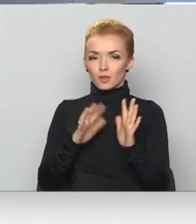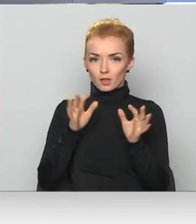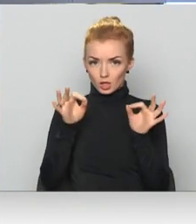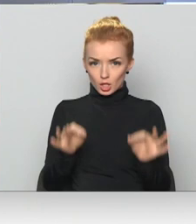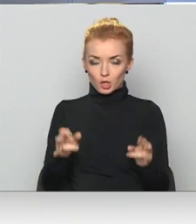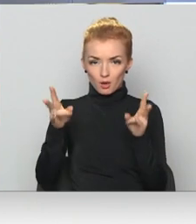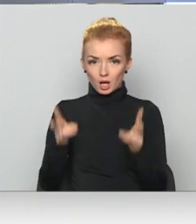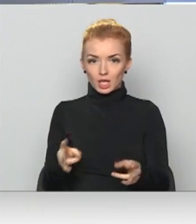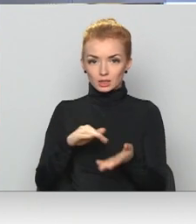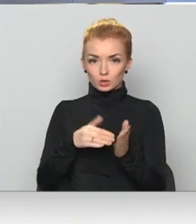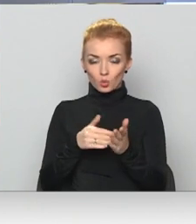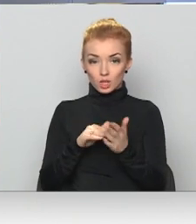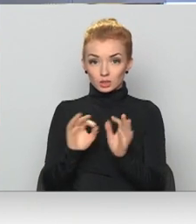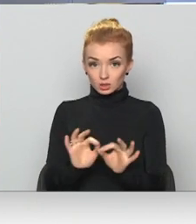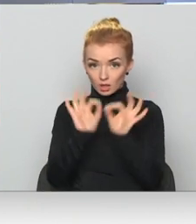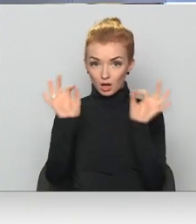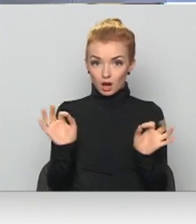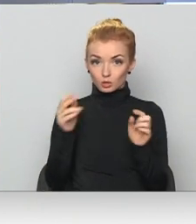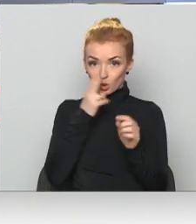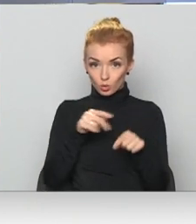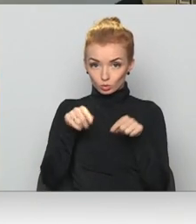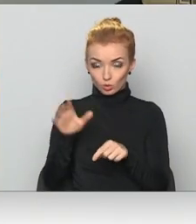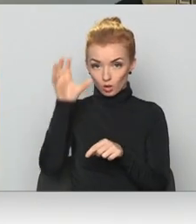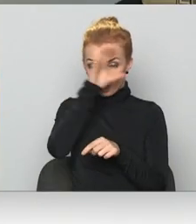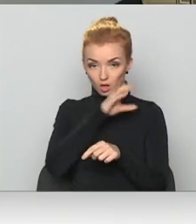ārkārtējā situācija varētu stāties spēkā jau šonakt?